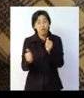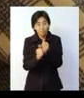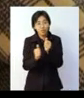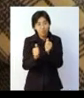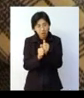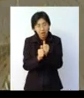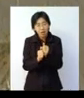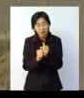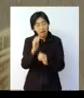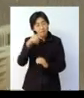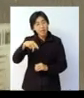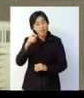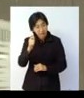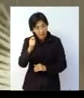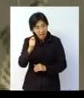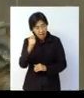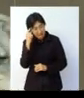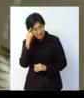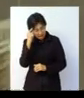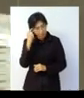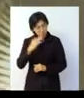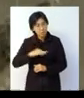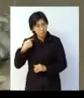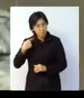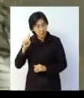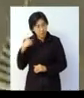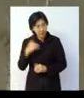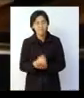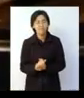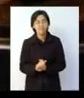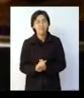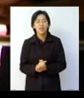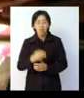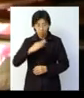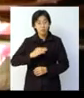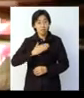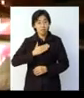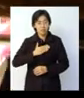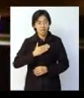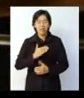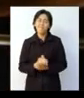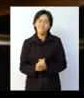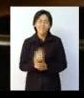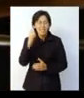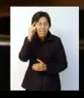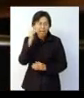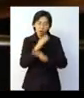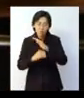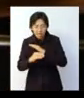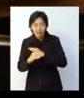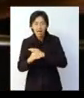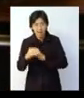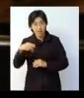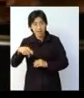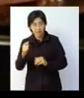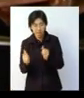ดว่าการมี PA นี่มีประโยชน์ต่อคนพิการเยอะไหมคะ ถ้าถามความรู้สึกก็มี เพรา